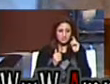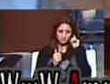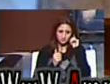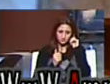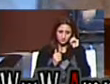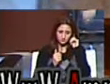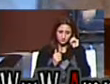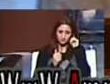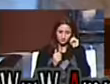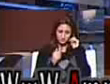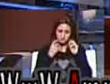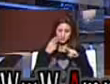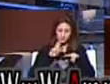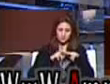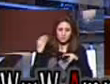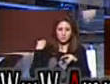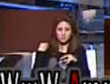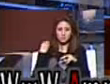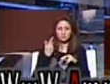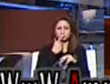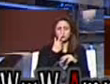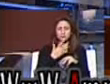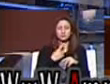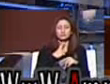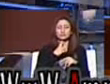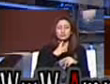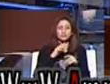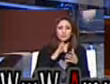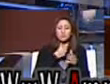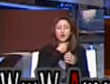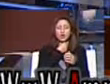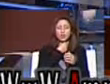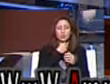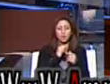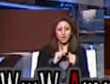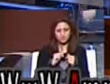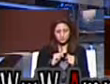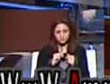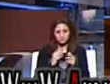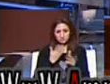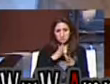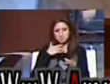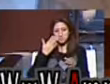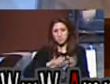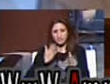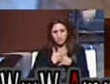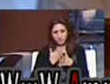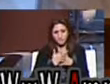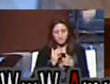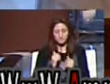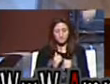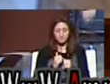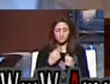عارفه انا ايه اللي حصل، لقيت زميلتي جايه تقول لي انا مش قادره وانا بقول لها مش قادره، فدي وقعت ده كلام بس هي مش مركزه يعني. انما احنا انا شخصيا